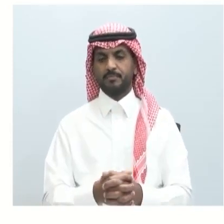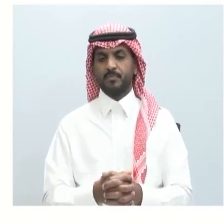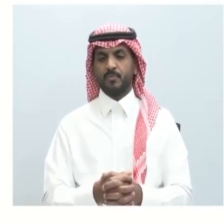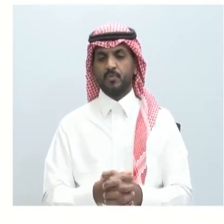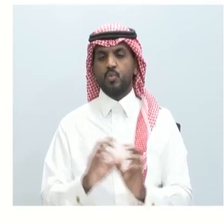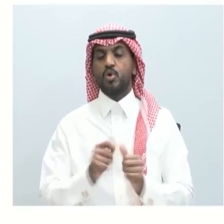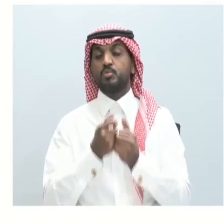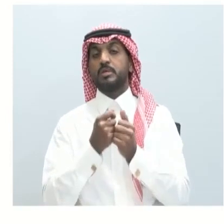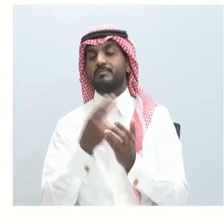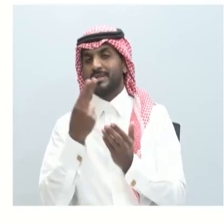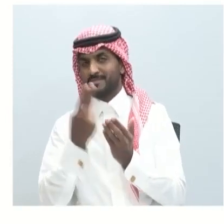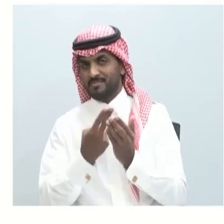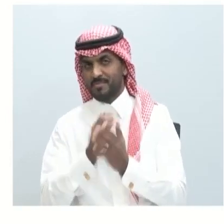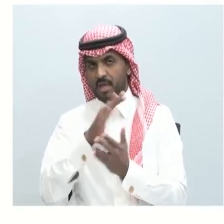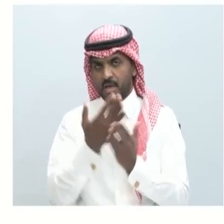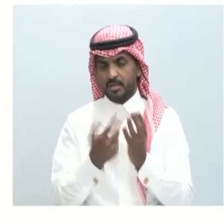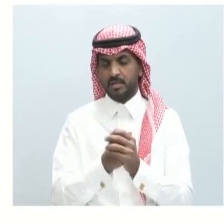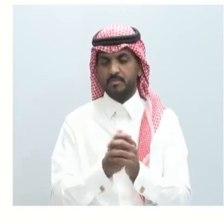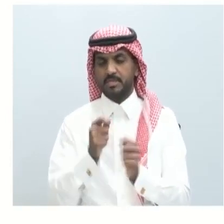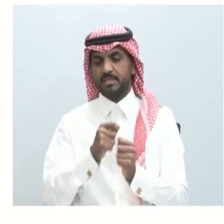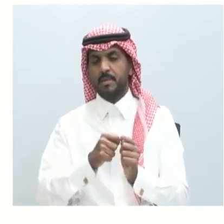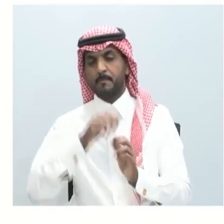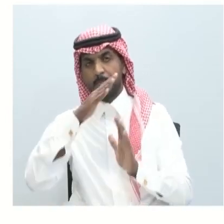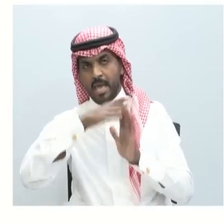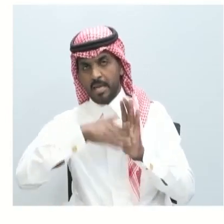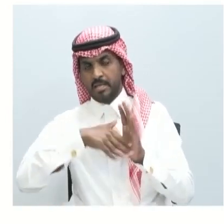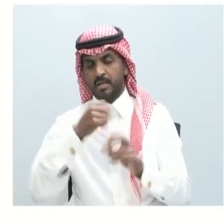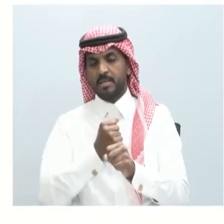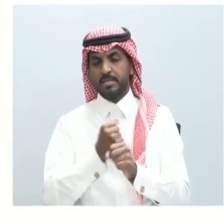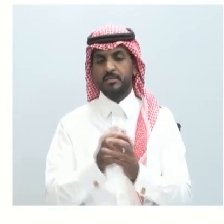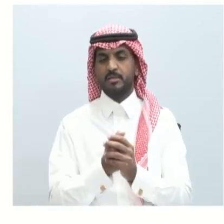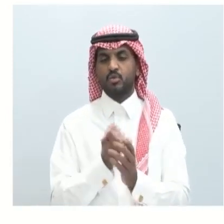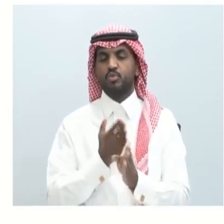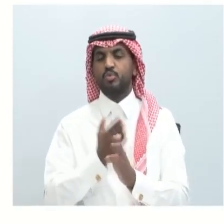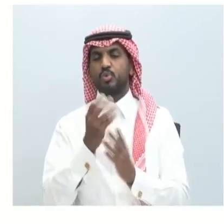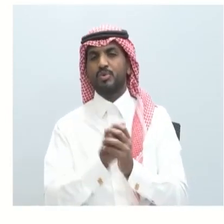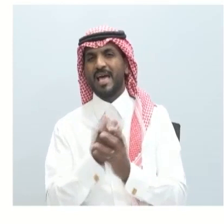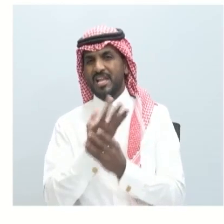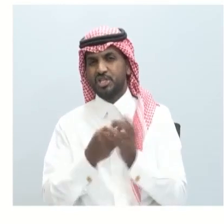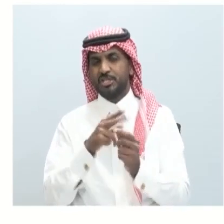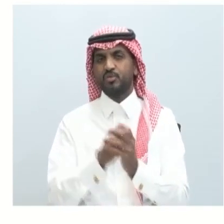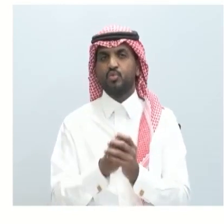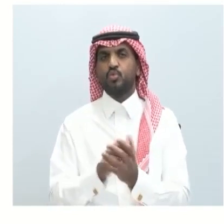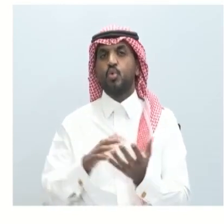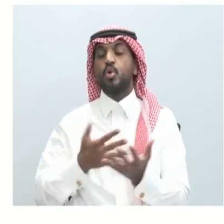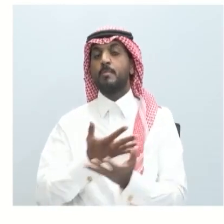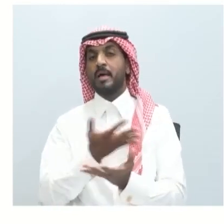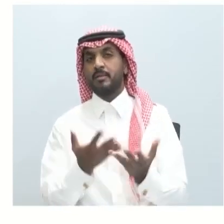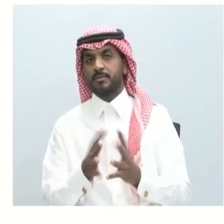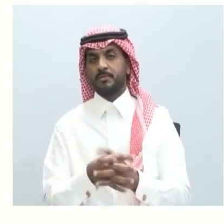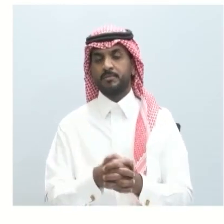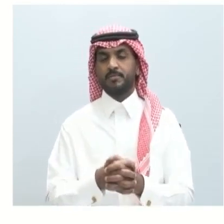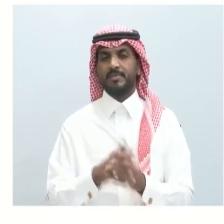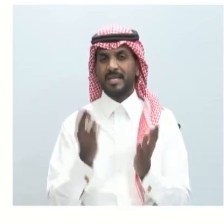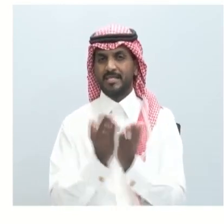ويمكن رسم خريطه الكروموسوم باستخدام بيانات عمليه عمليات العبور الجيني بمعنى كل ما حدث يعني